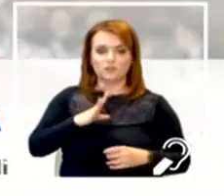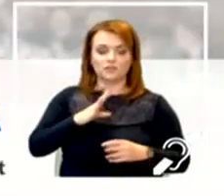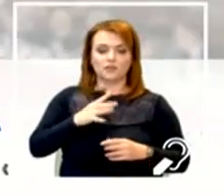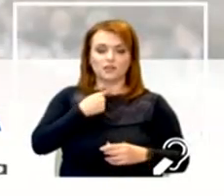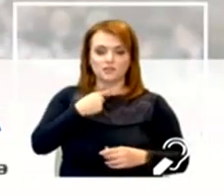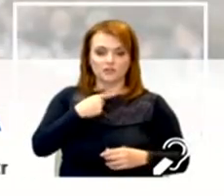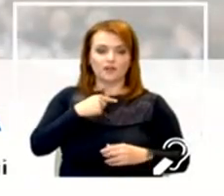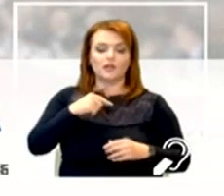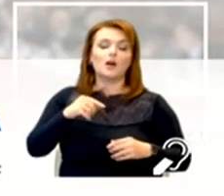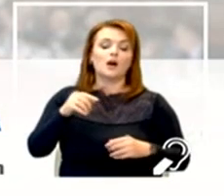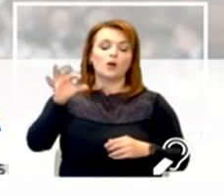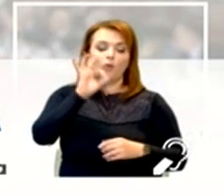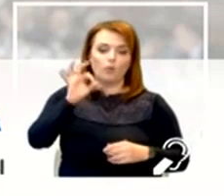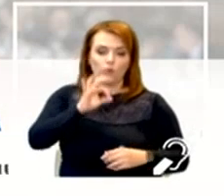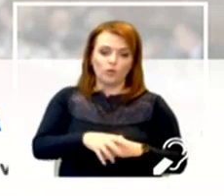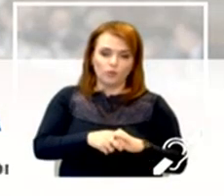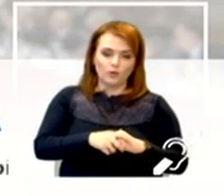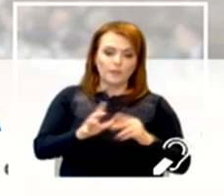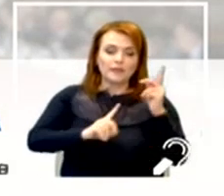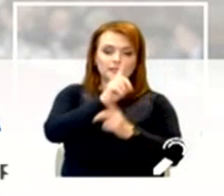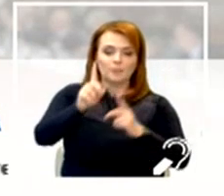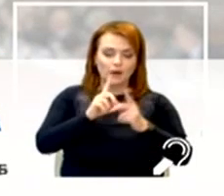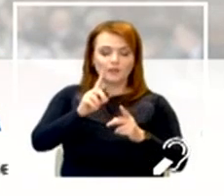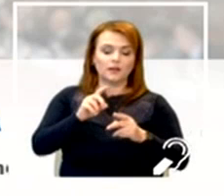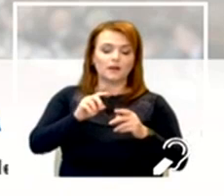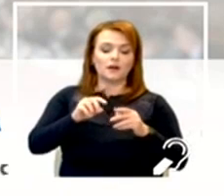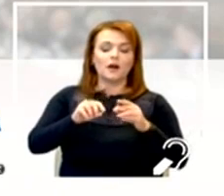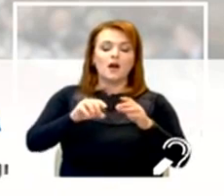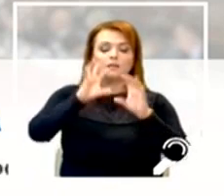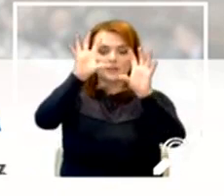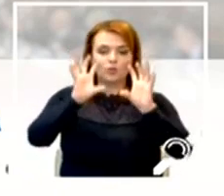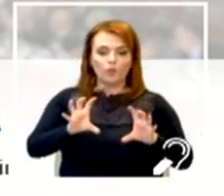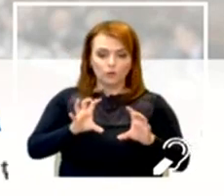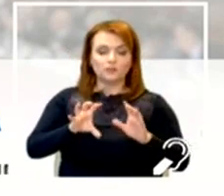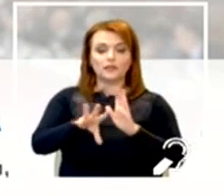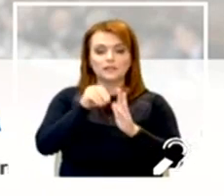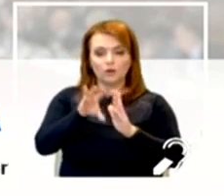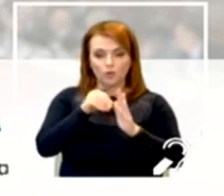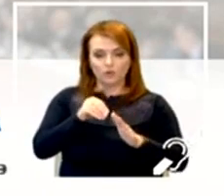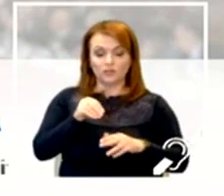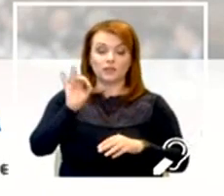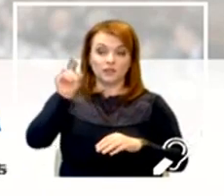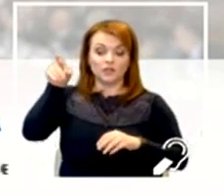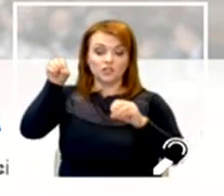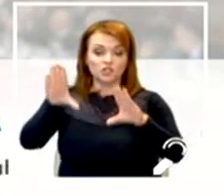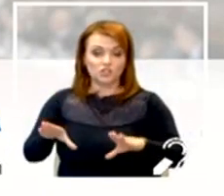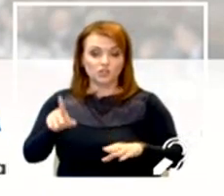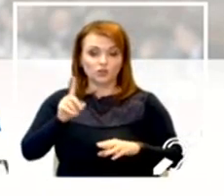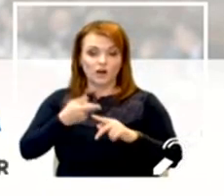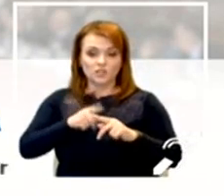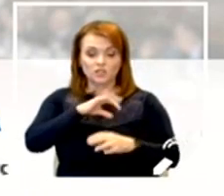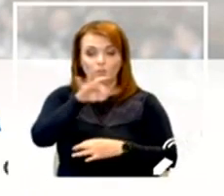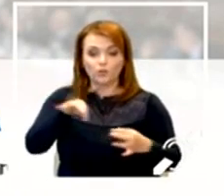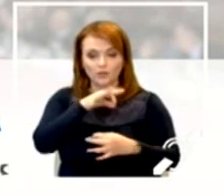neconstituționale restrângerea dreptului de a fi ales pentru a asigura un echilibru adecvat între apărarea legitimă a democrației și Protecția